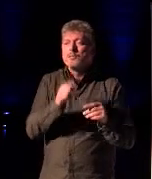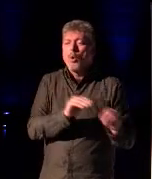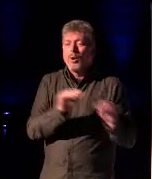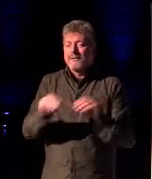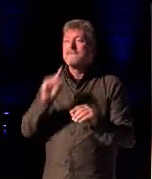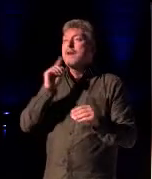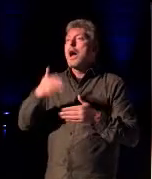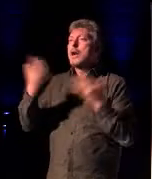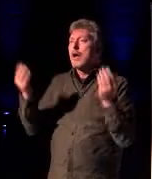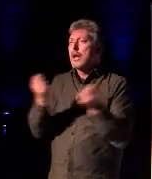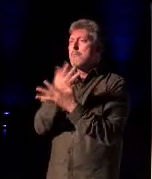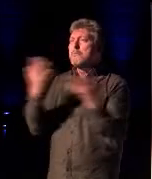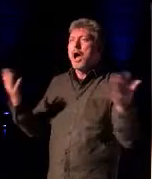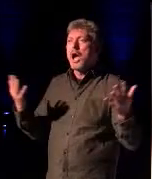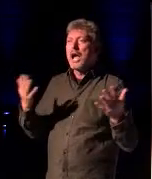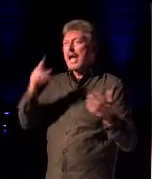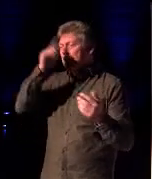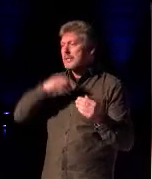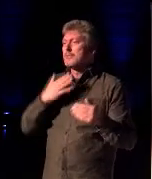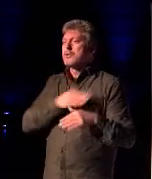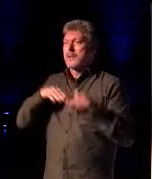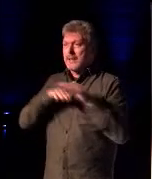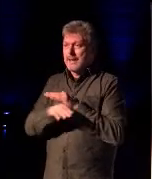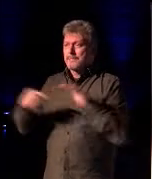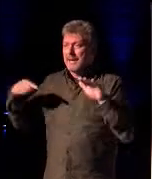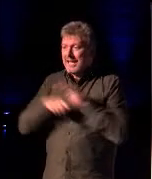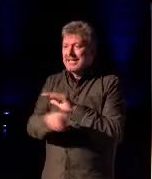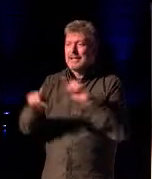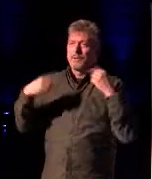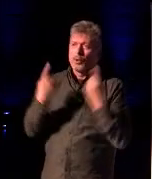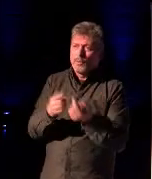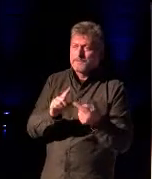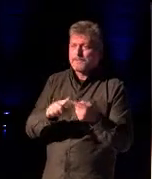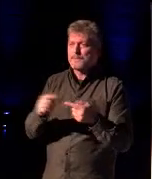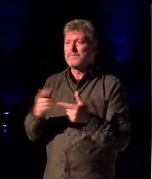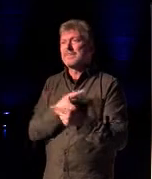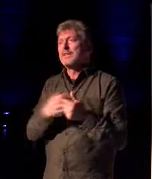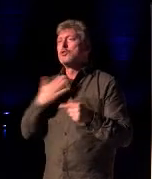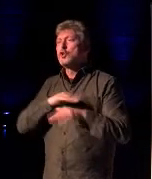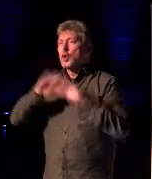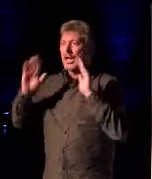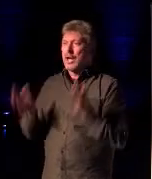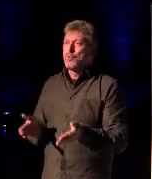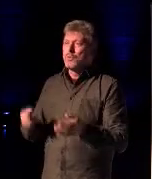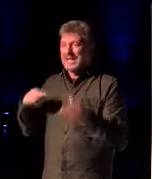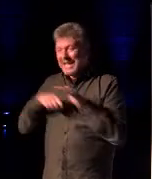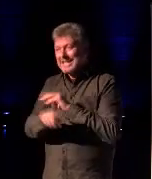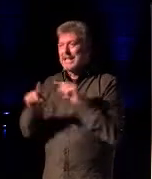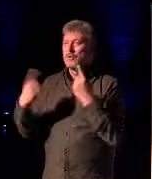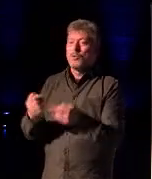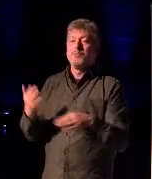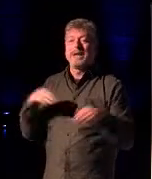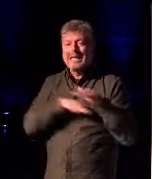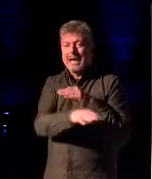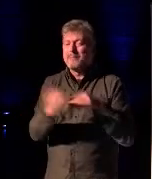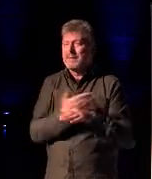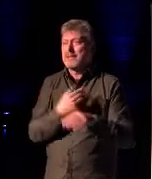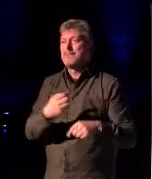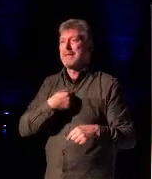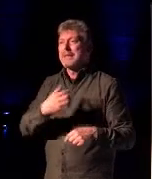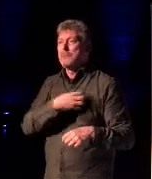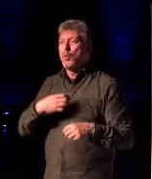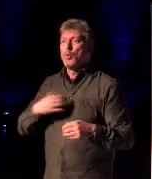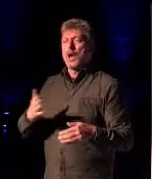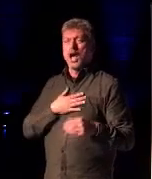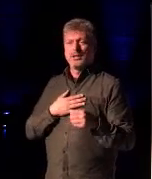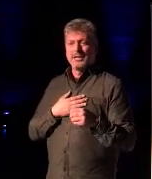Hver dag det mange mennesker på et sykehjem som inne på et rom, eller på et sykehus som inne på et rom. I hjemmetjenesten så gikk mora mi fra å